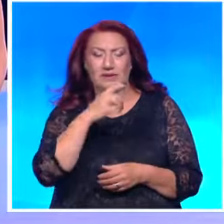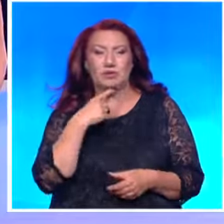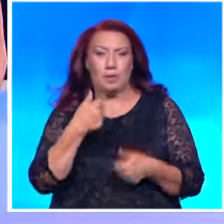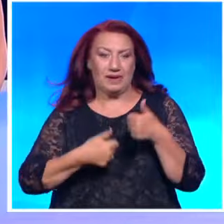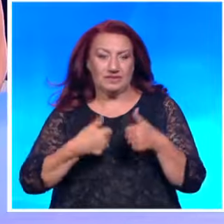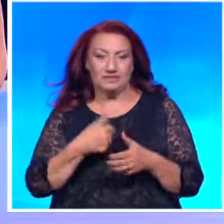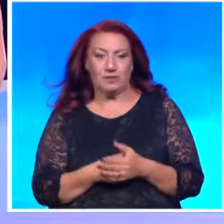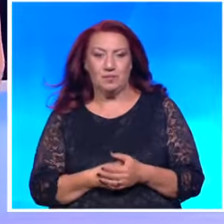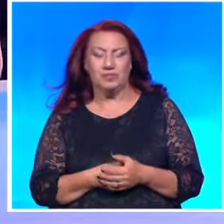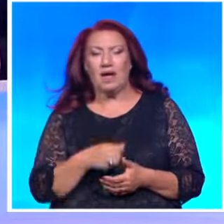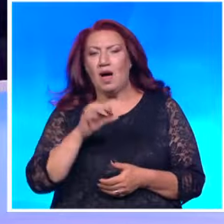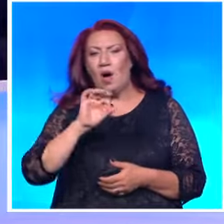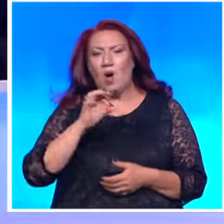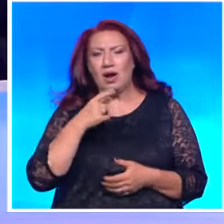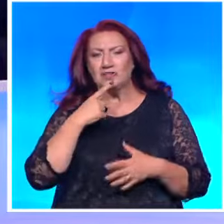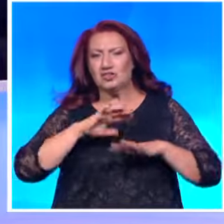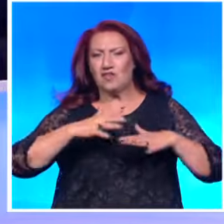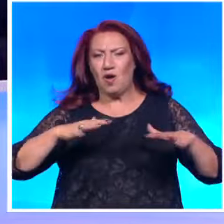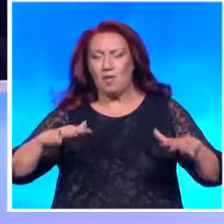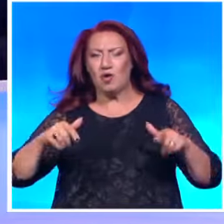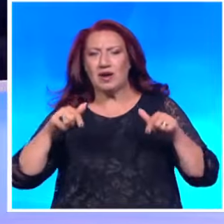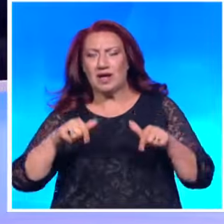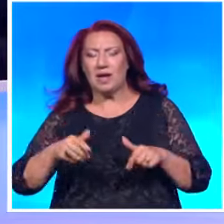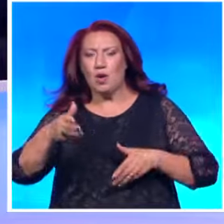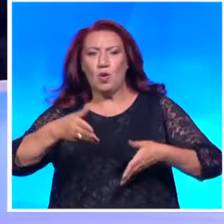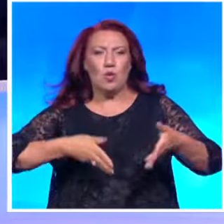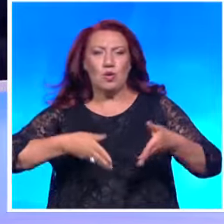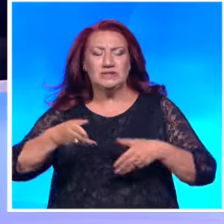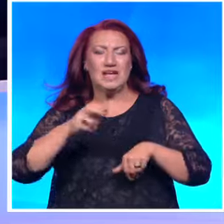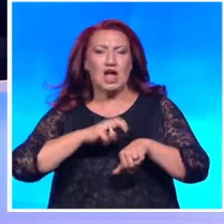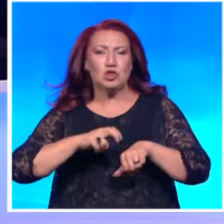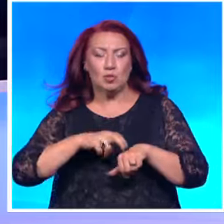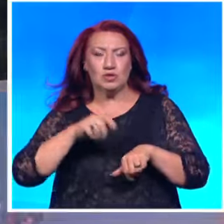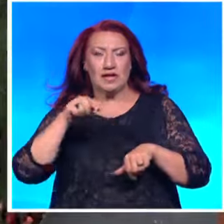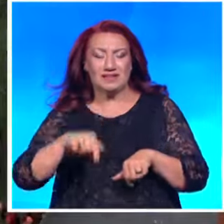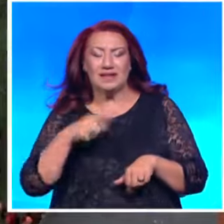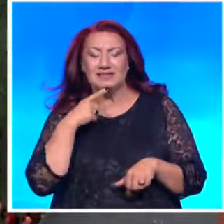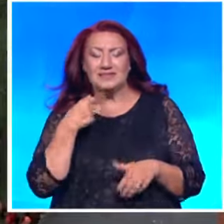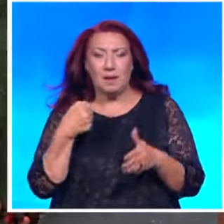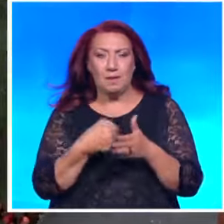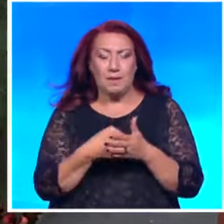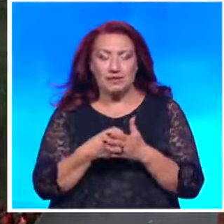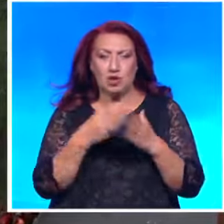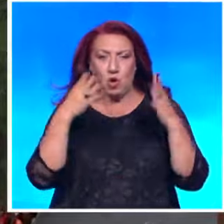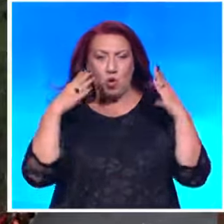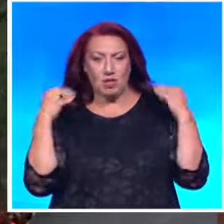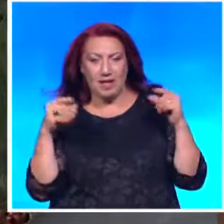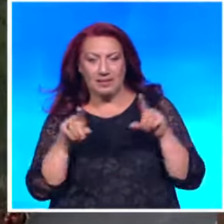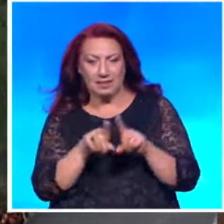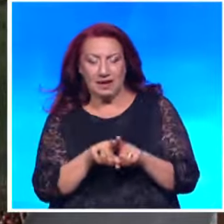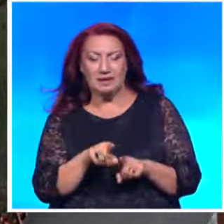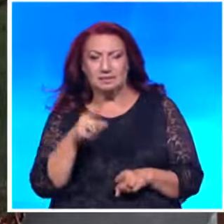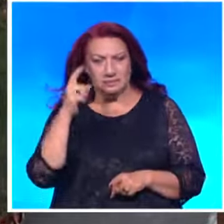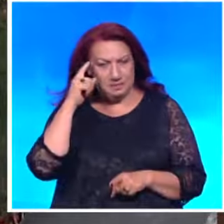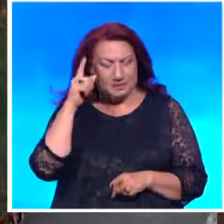Оранжево море наводни улиците на Дортмунд преди днешния полуфинал между Нидерландия и Англия. Смята се, че нидерландските фенове в града са